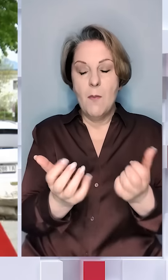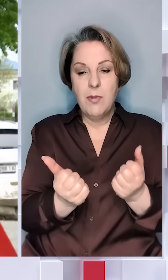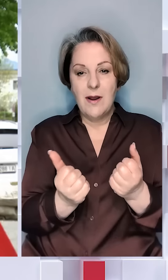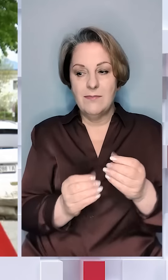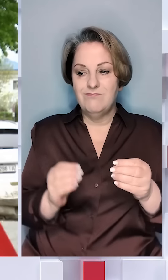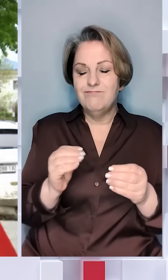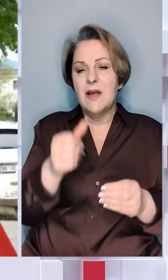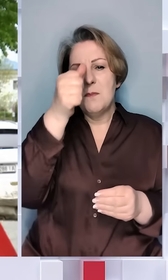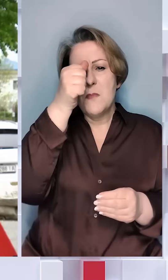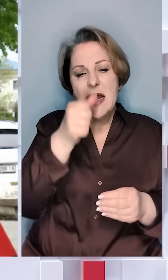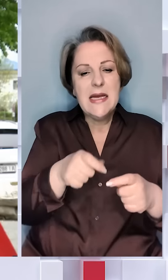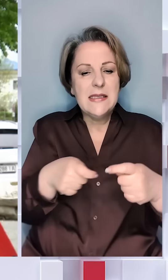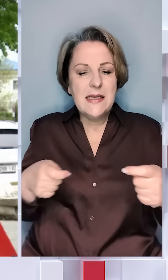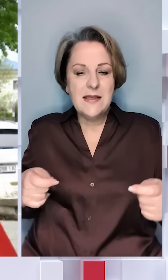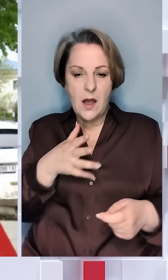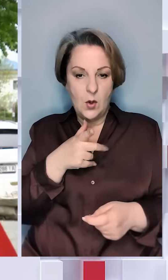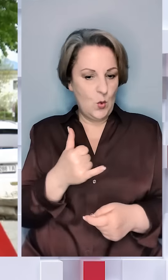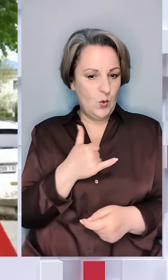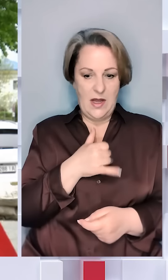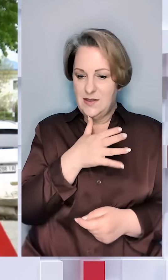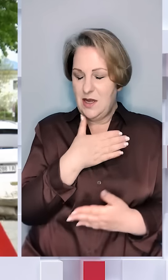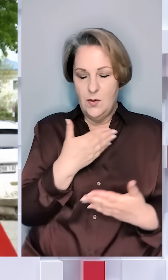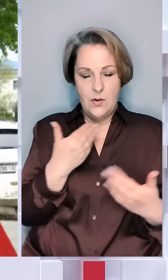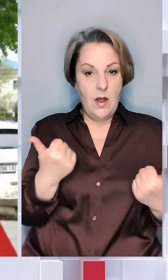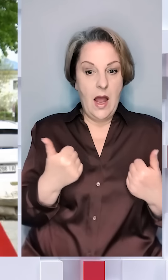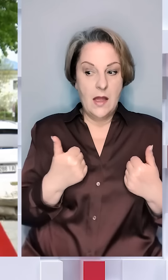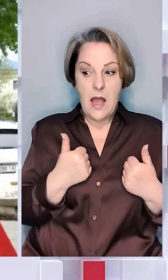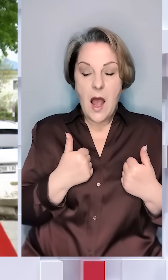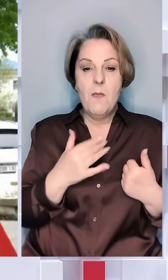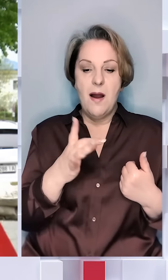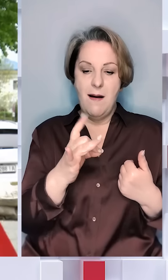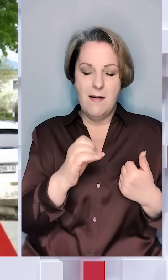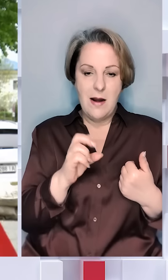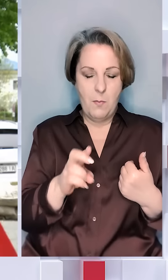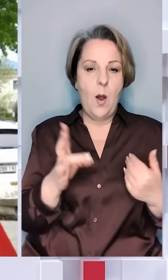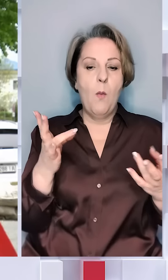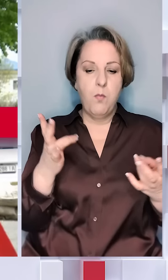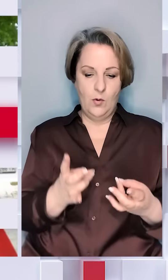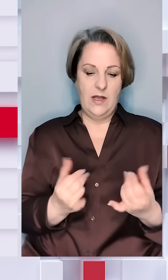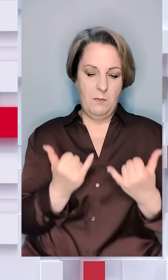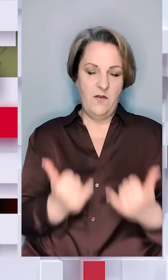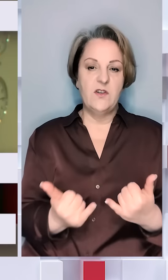брати на це місяці часу. У нас його немає. Нам засоби РЕБ потрібні вже.